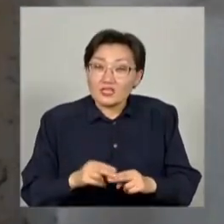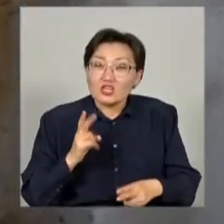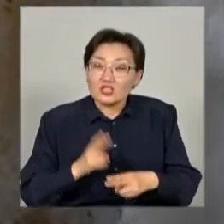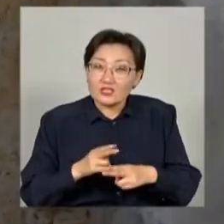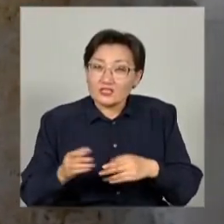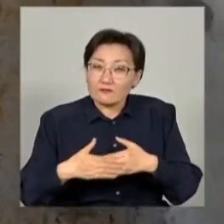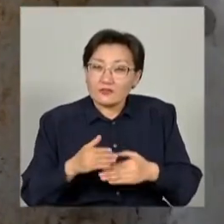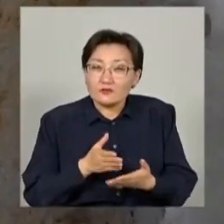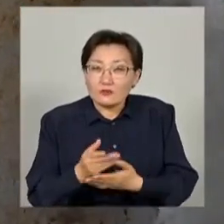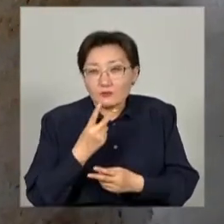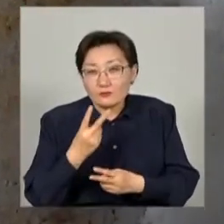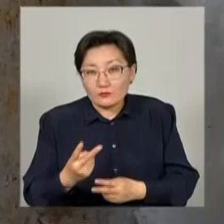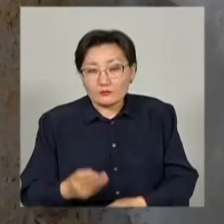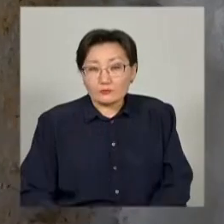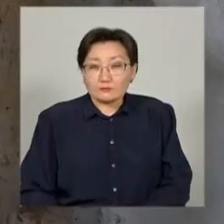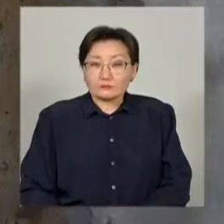двери.